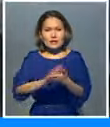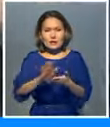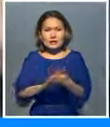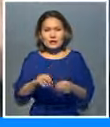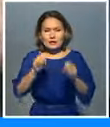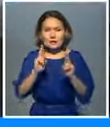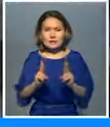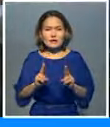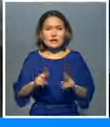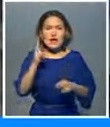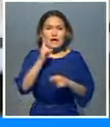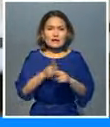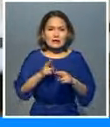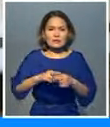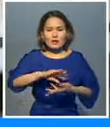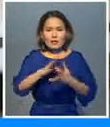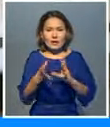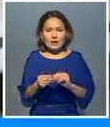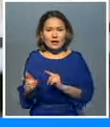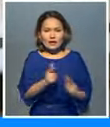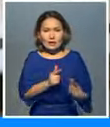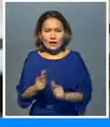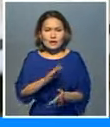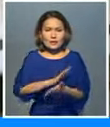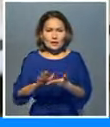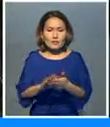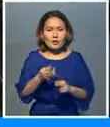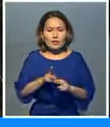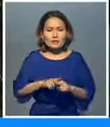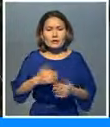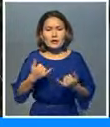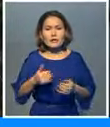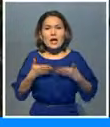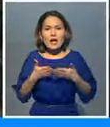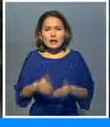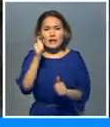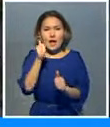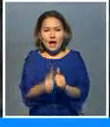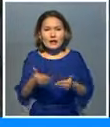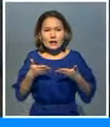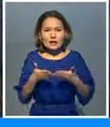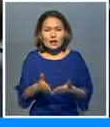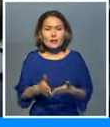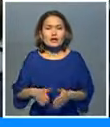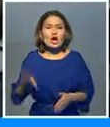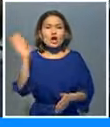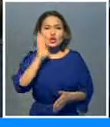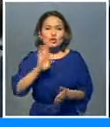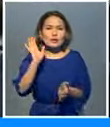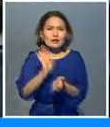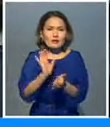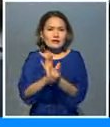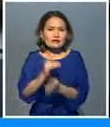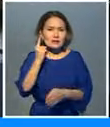су көлігінің айдынға шығуы екі талай дейді маман. Өйткені халықаралық стандарттарға сай, теңіздегі әр кеме суды ластамай, экологиялық